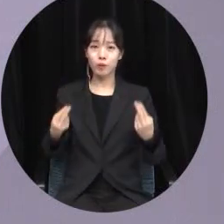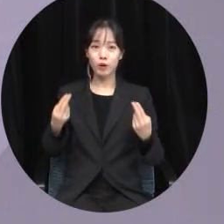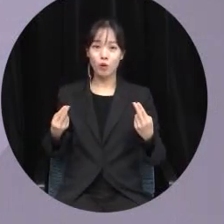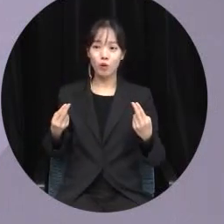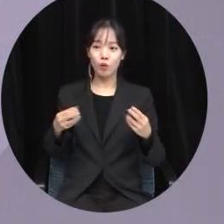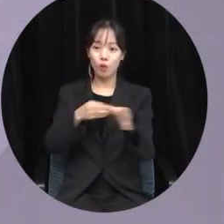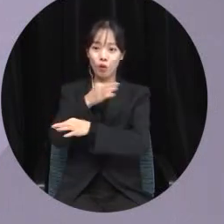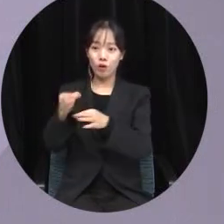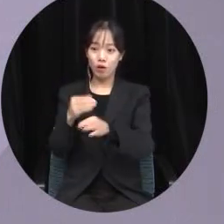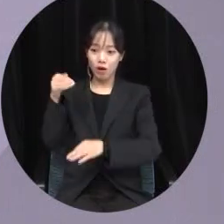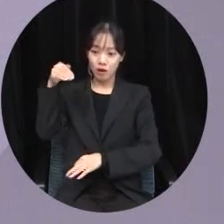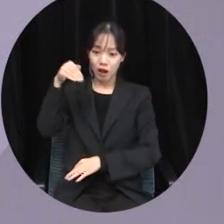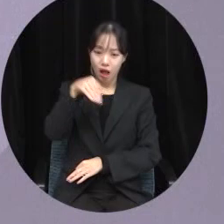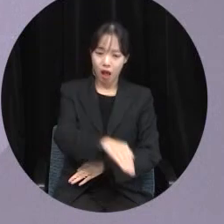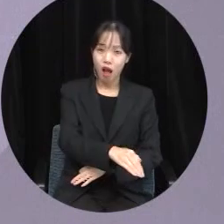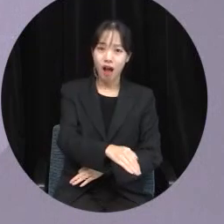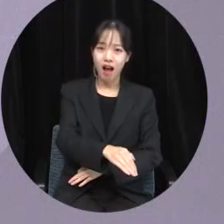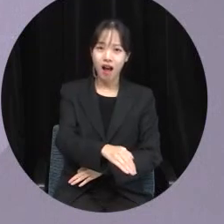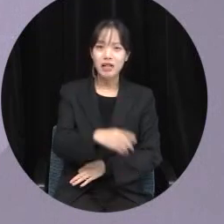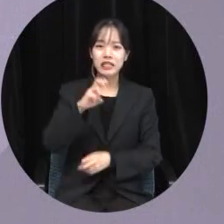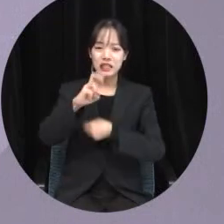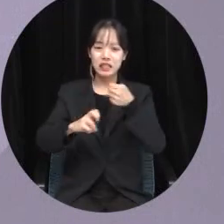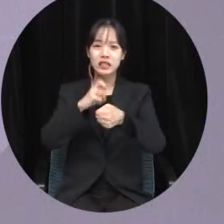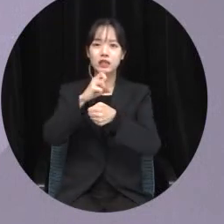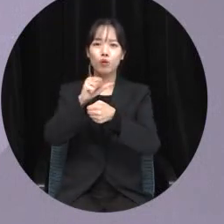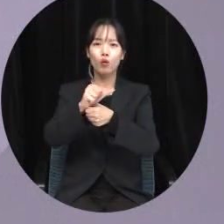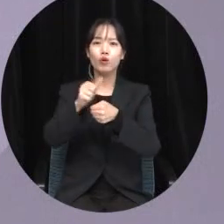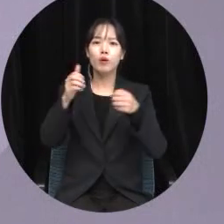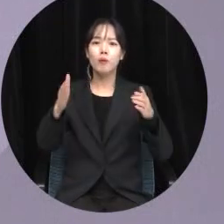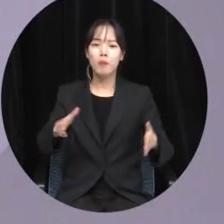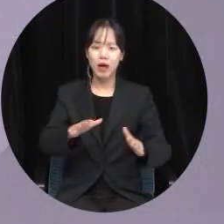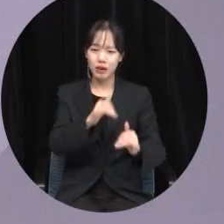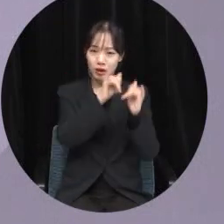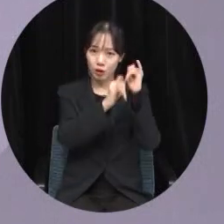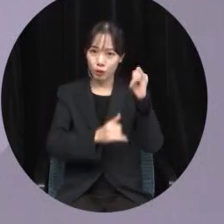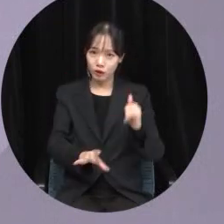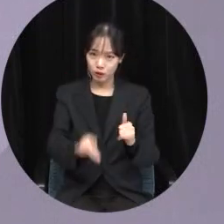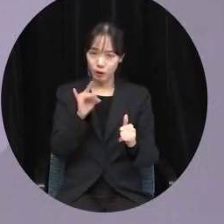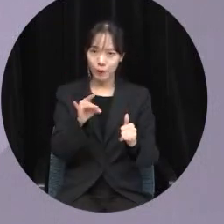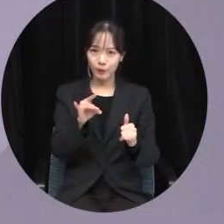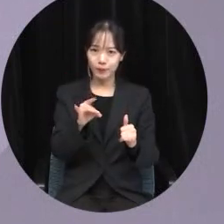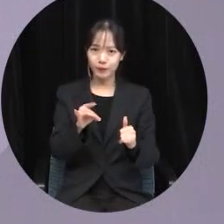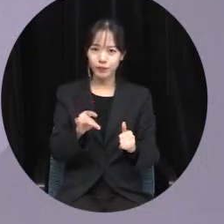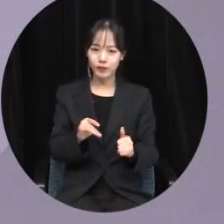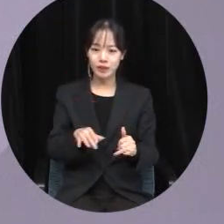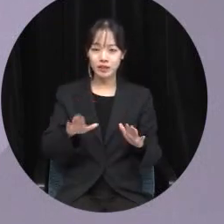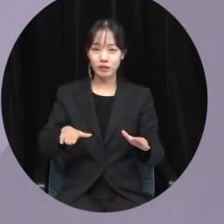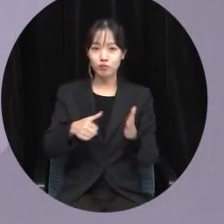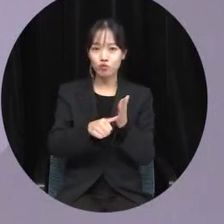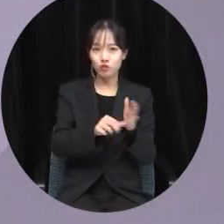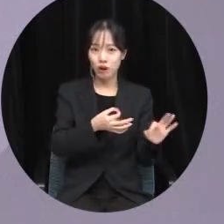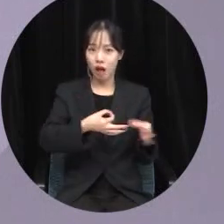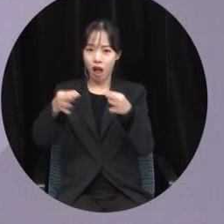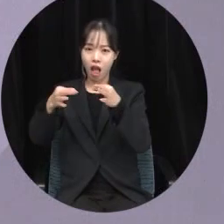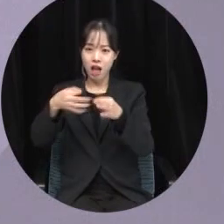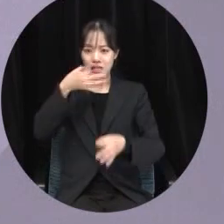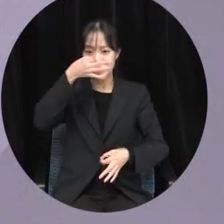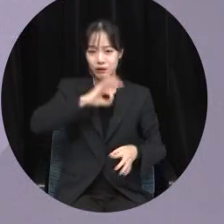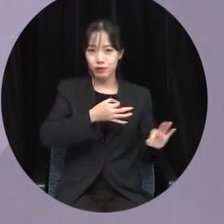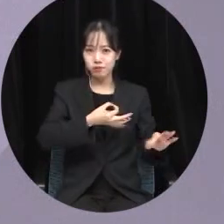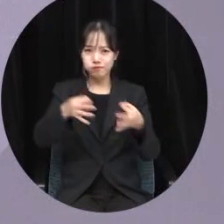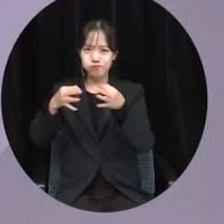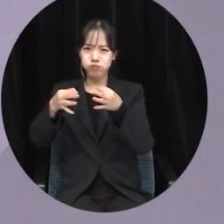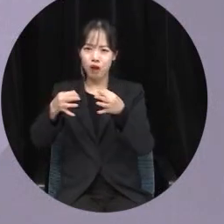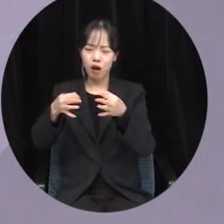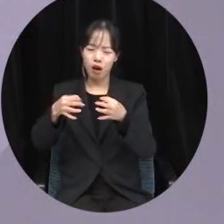25년 만의 일입니다. 고금리 고물가로 서민들의 삶은 민생은 더욱 어렵습니다. 대통령이